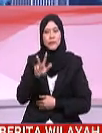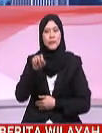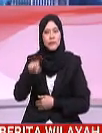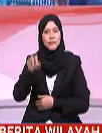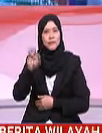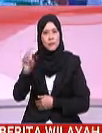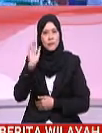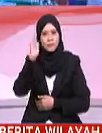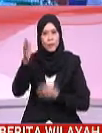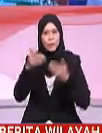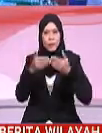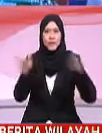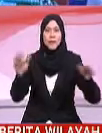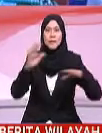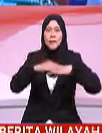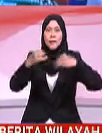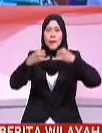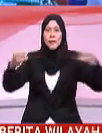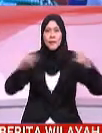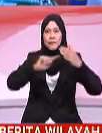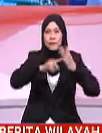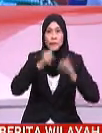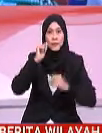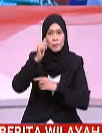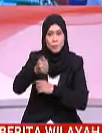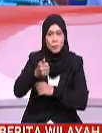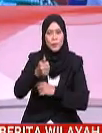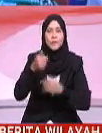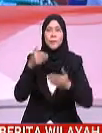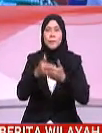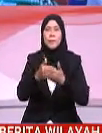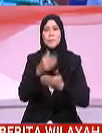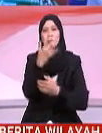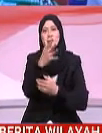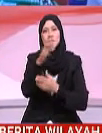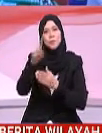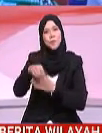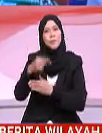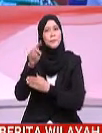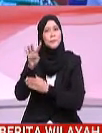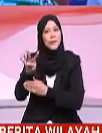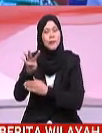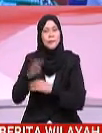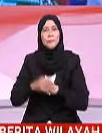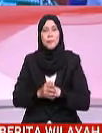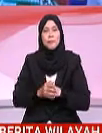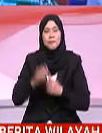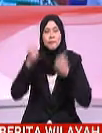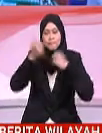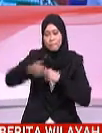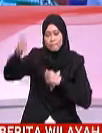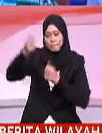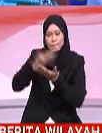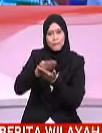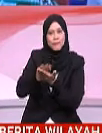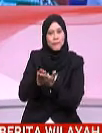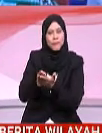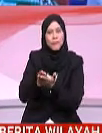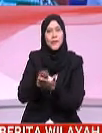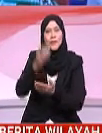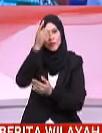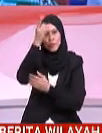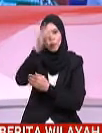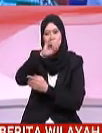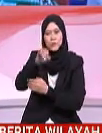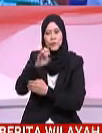GKP 3.0 akan dibuka secara dalam talian bermula esok sehingga 15 April ini. Pengarah Belanjawan Negara, Kementerian Kewangan, Datuk Johan